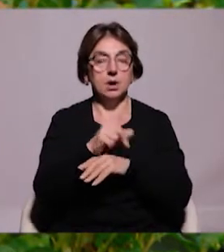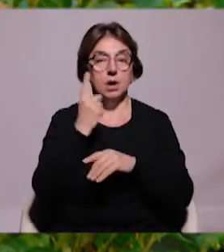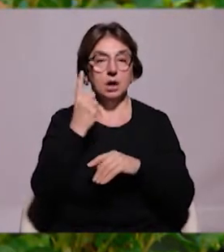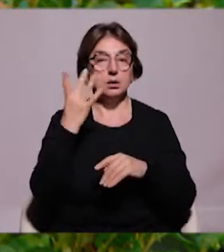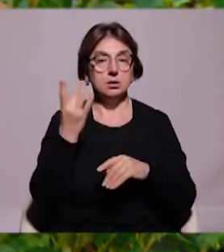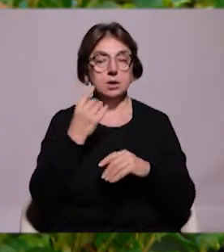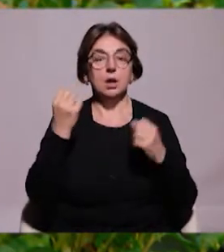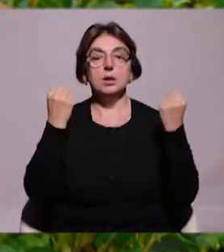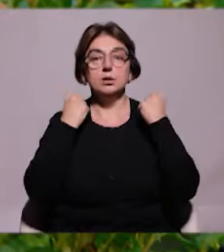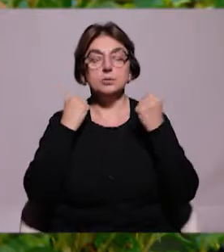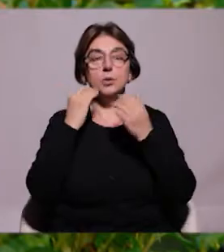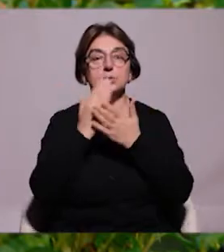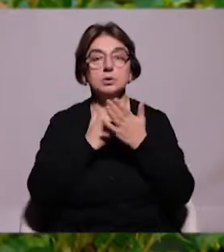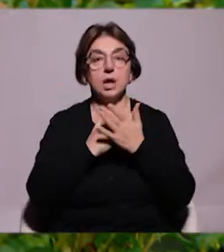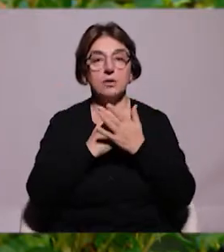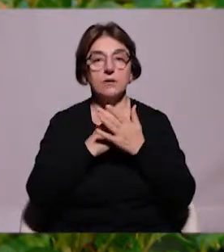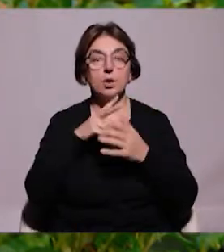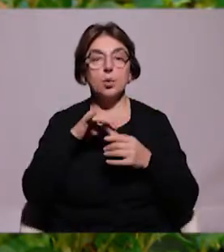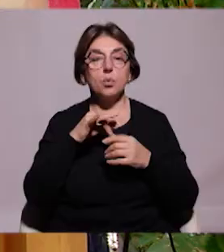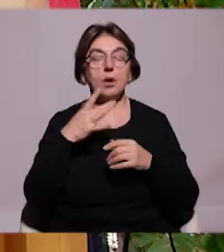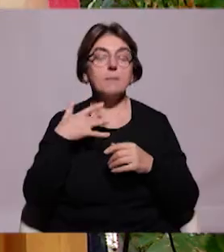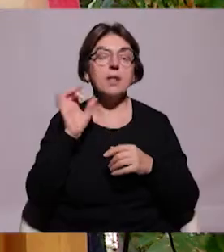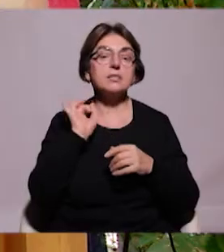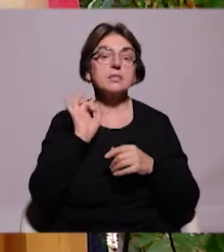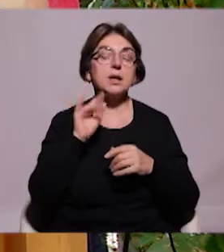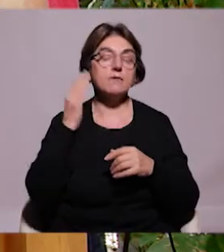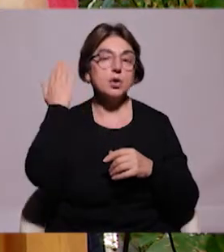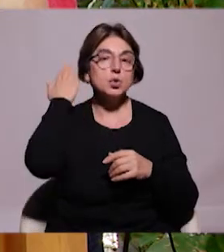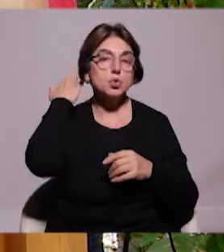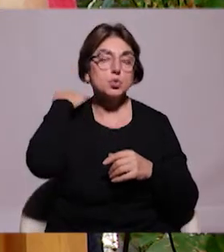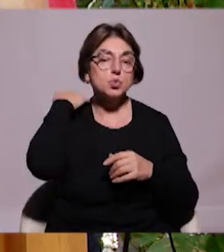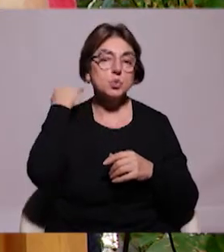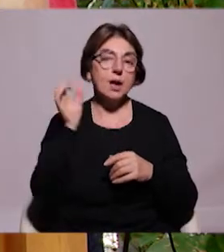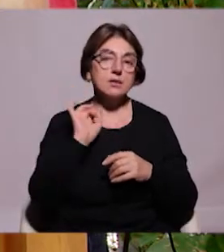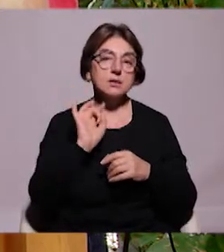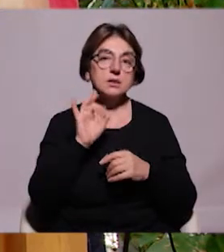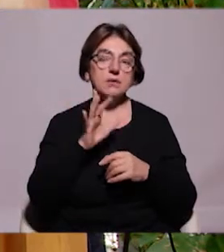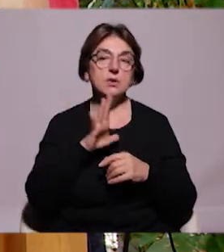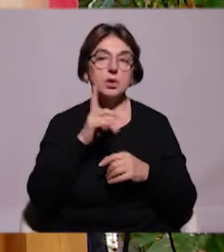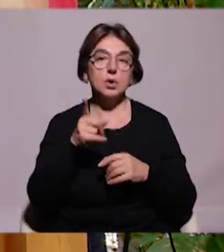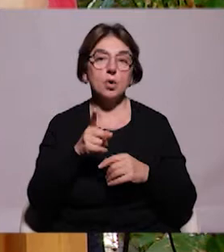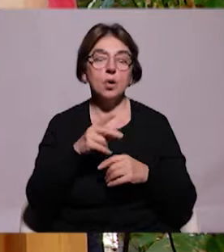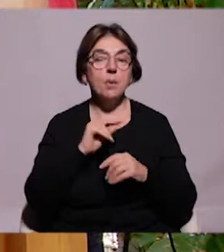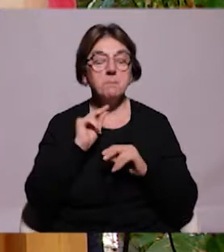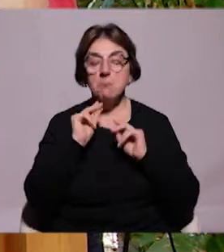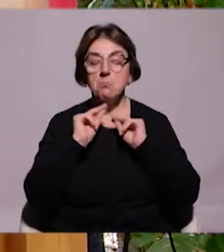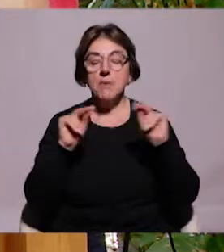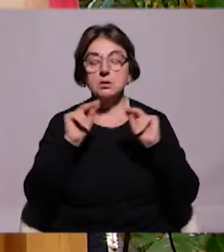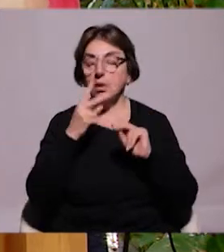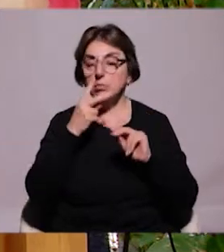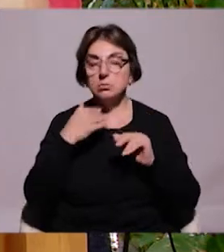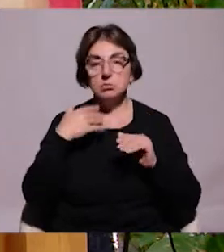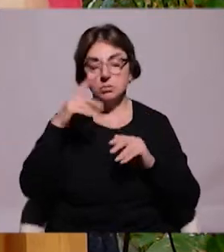ერთხელაც სპორტის გაკვეთილზე ლუკამ ტკივილი იგრძნო ზურგის არეში. მასწავლებელმა შენიშნა